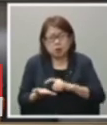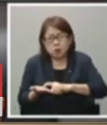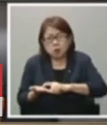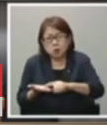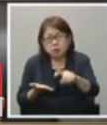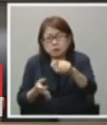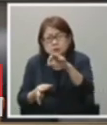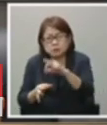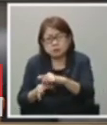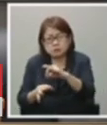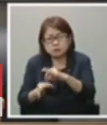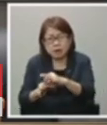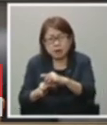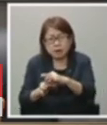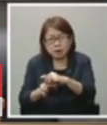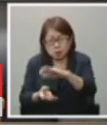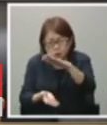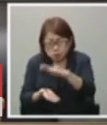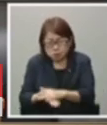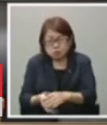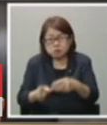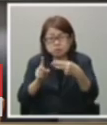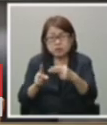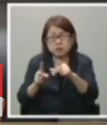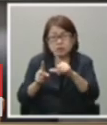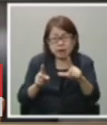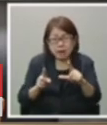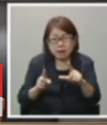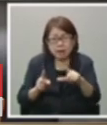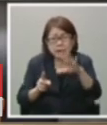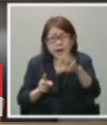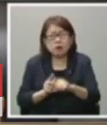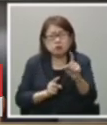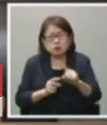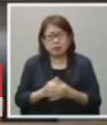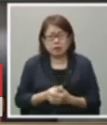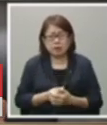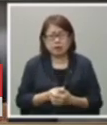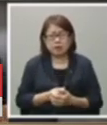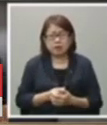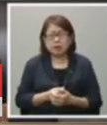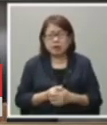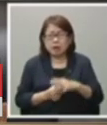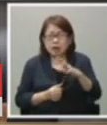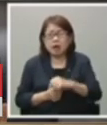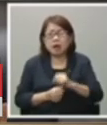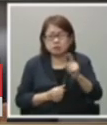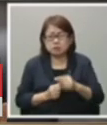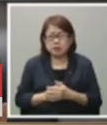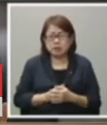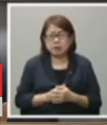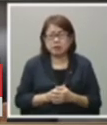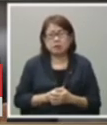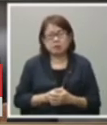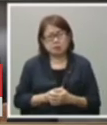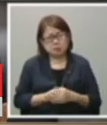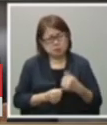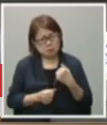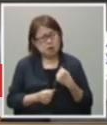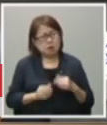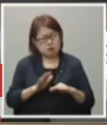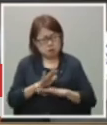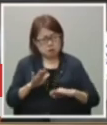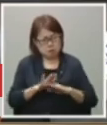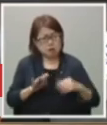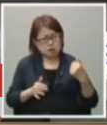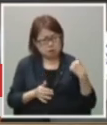มื่นกว่าล้านครับมายังไงครับวัน MDB หรือเปล่าครับสิ่งที่ผมได้รับข้อมูลมาผมไม่เ